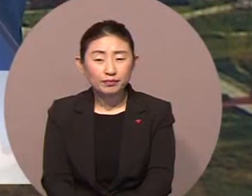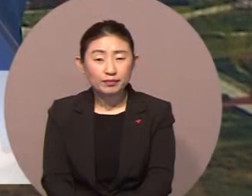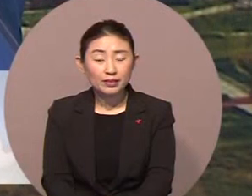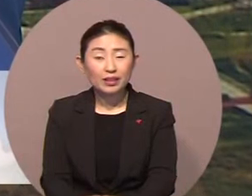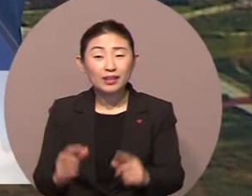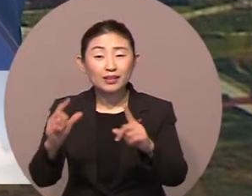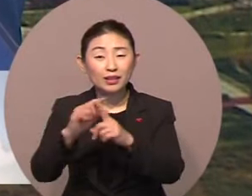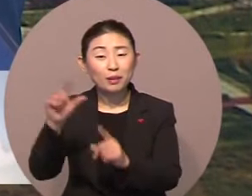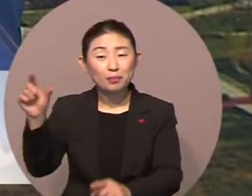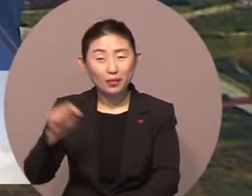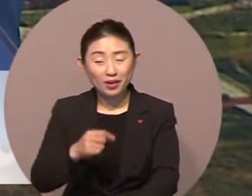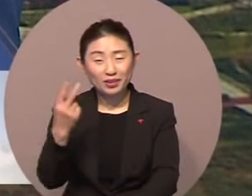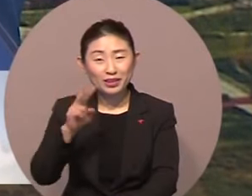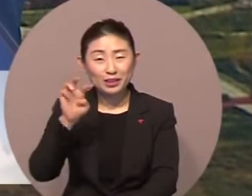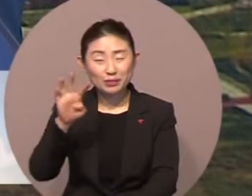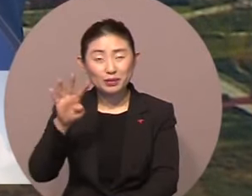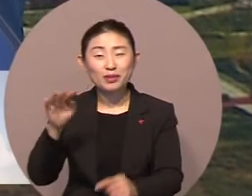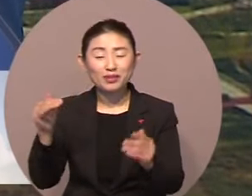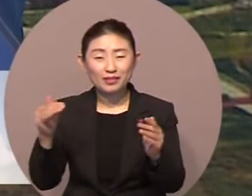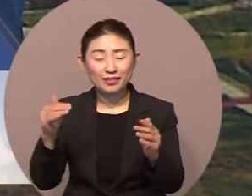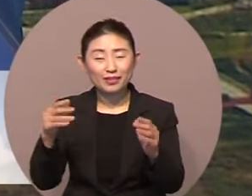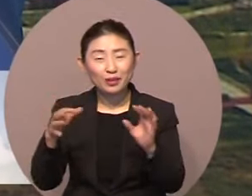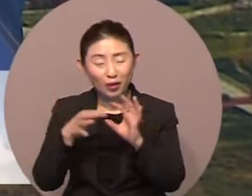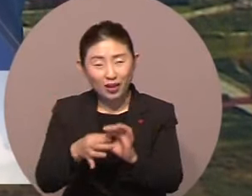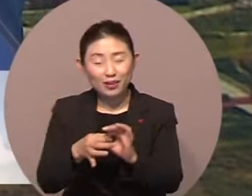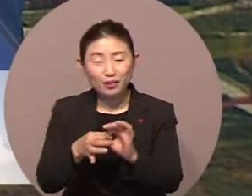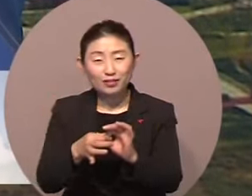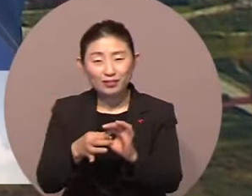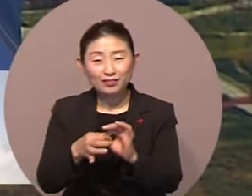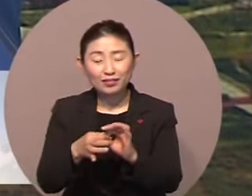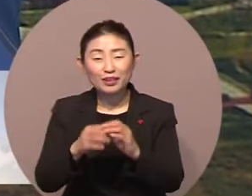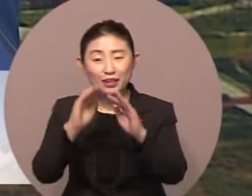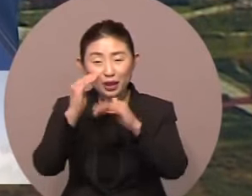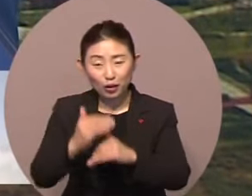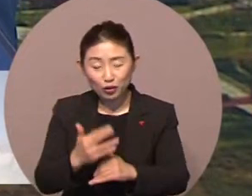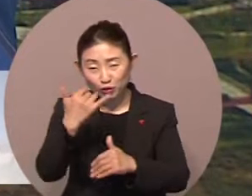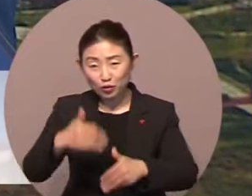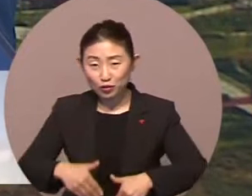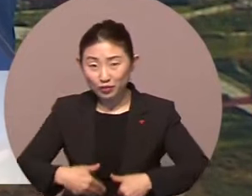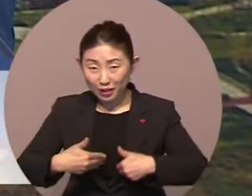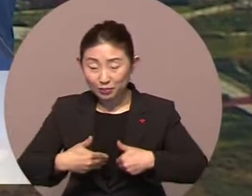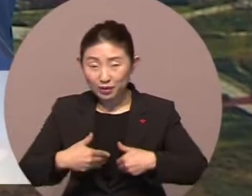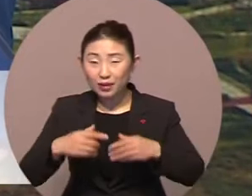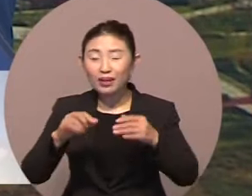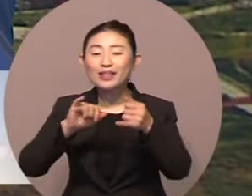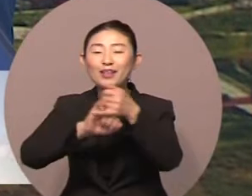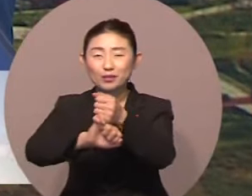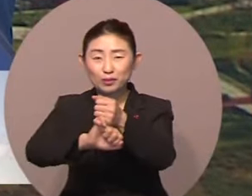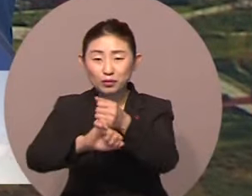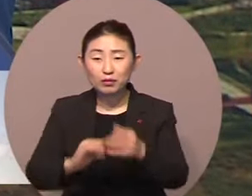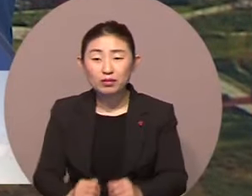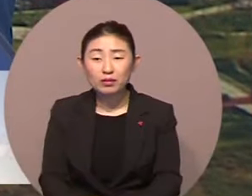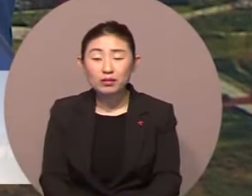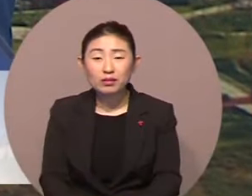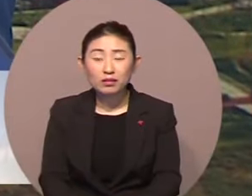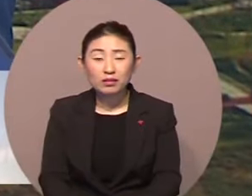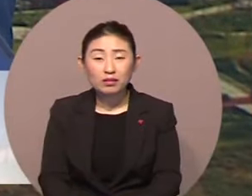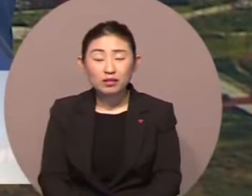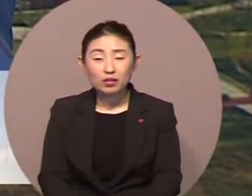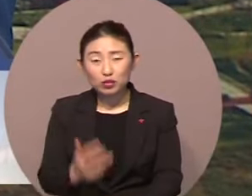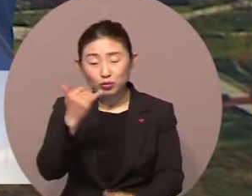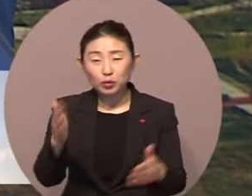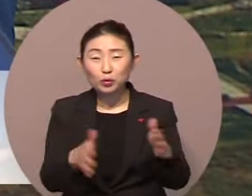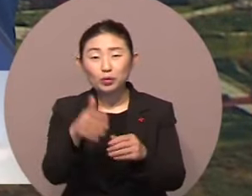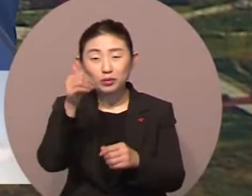키워드로 2023년을 결산하는 기획보도. 오늘의 키워드는 충남의 약속입니다. 민선 8기